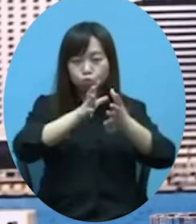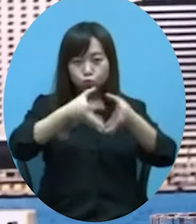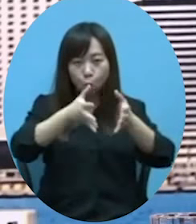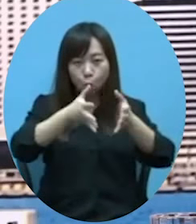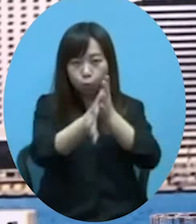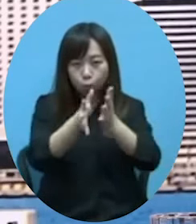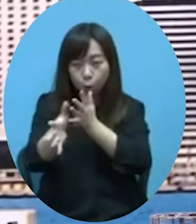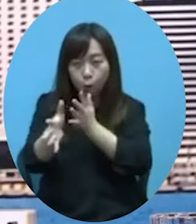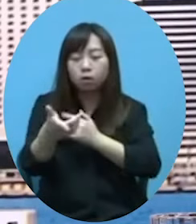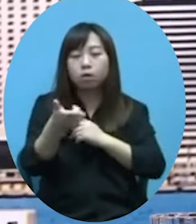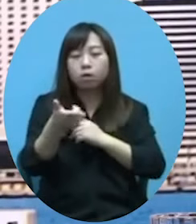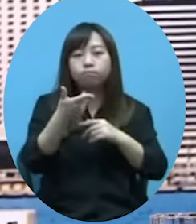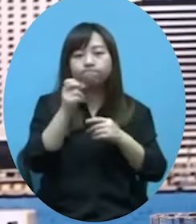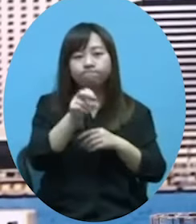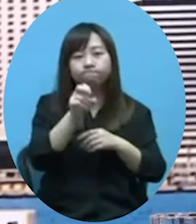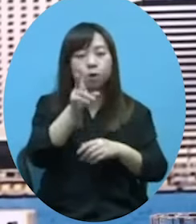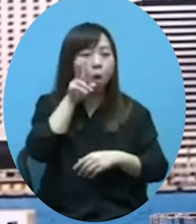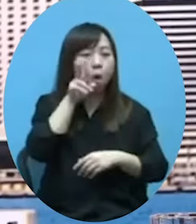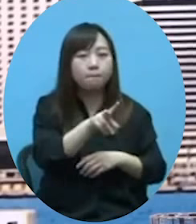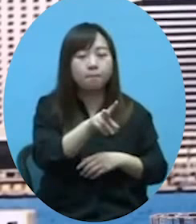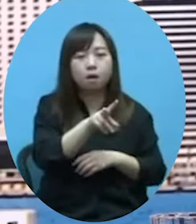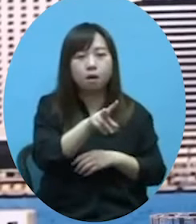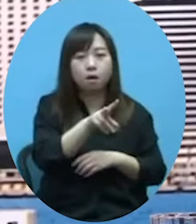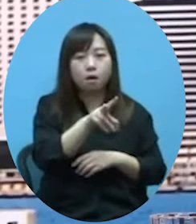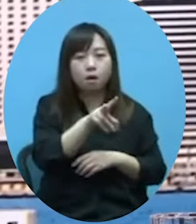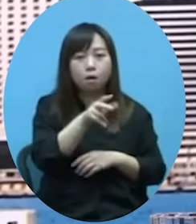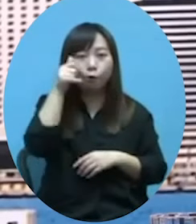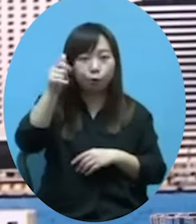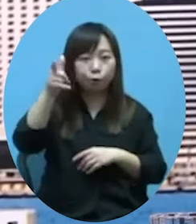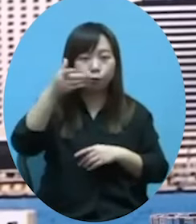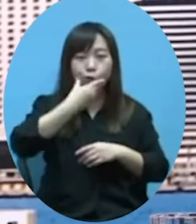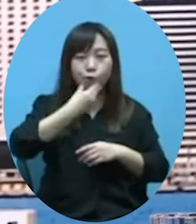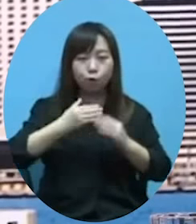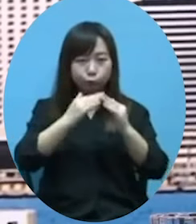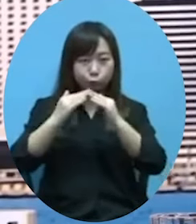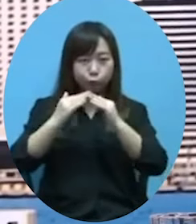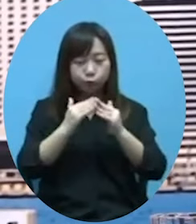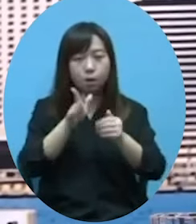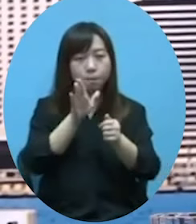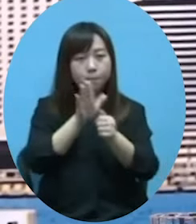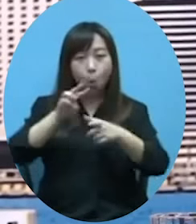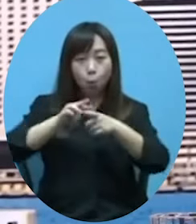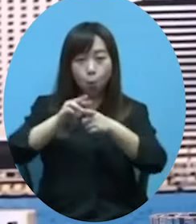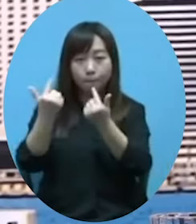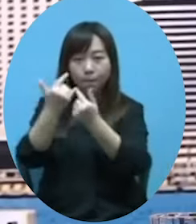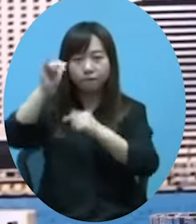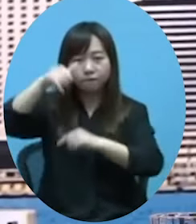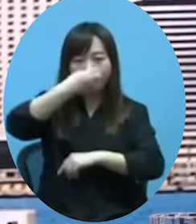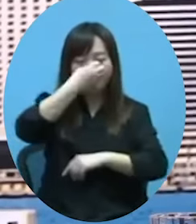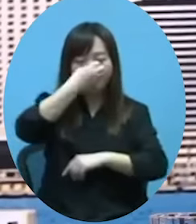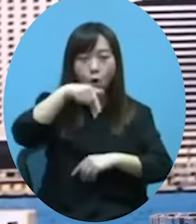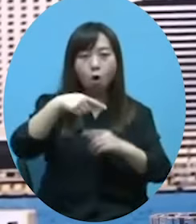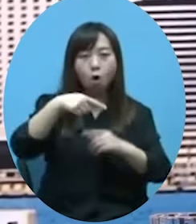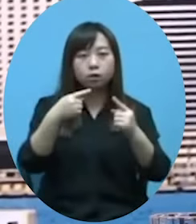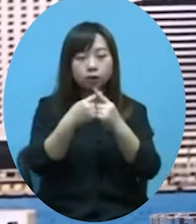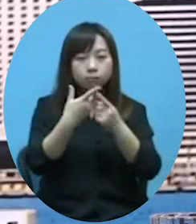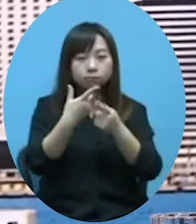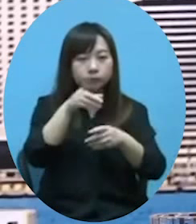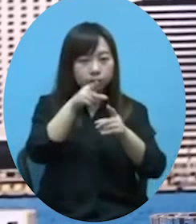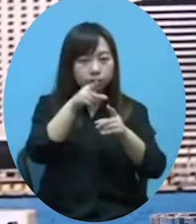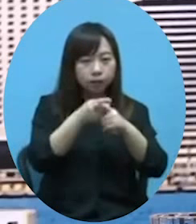開始呢為期大概兩個星期呢就會是去鎮陽春呢幫在湖北回來的香港人呢就是去取